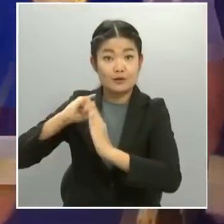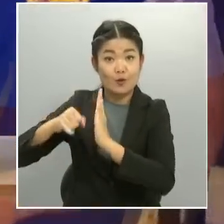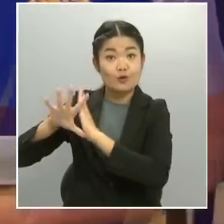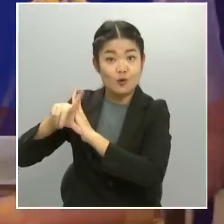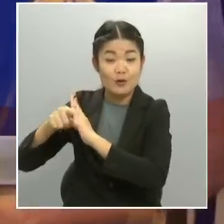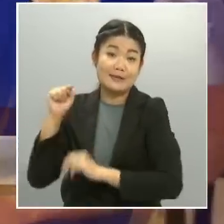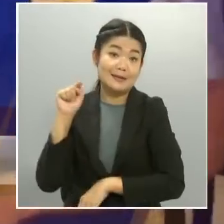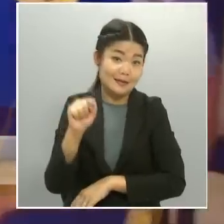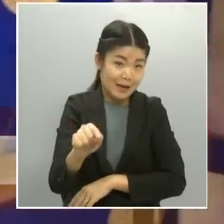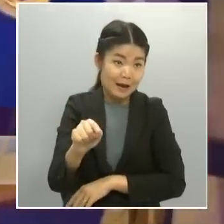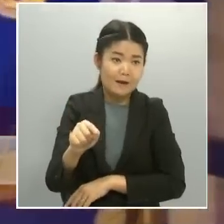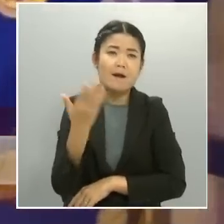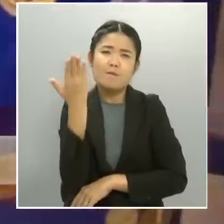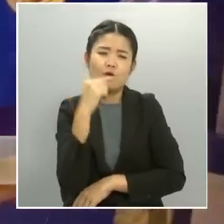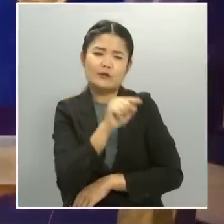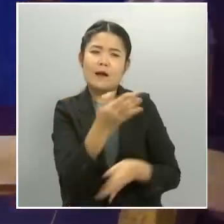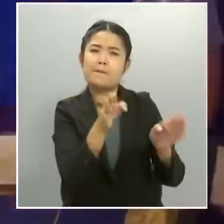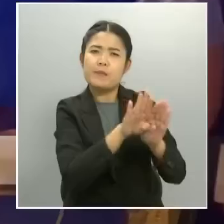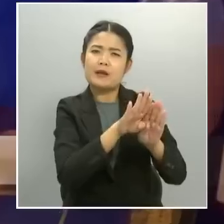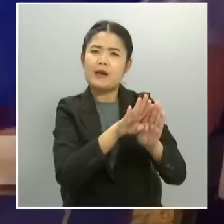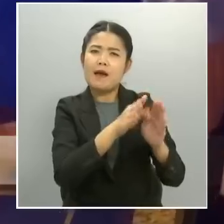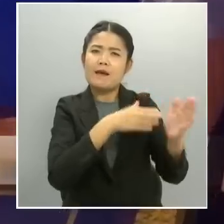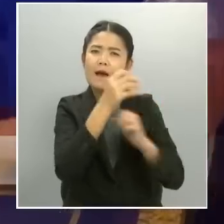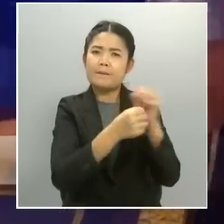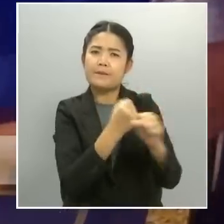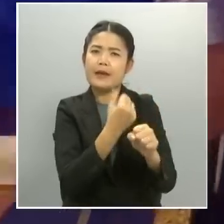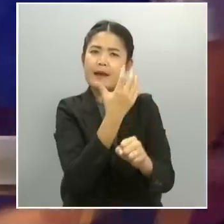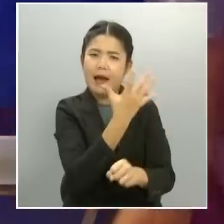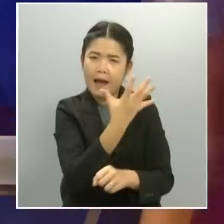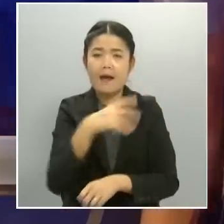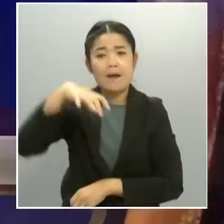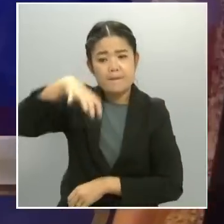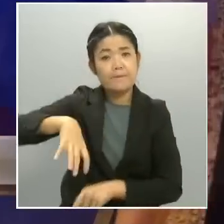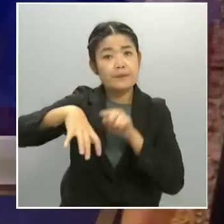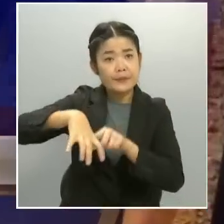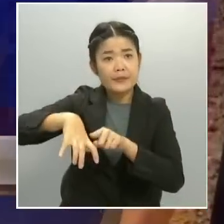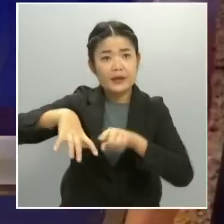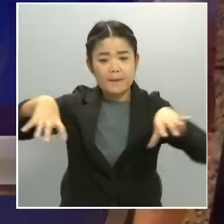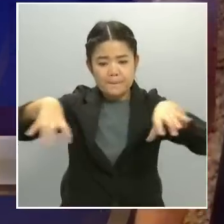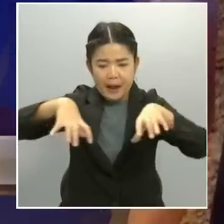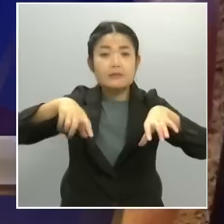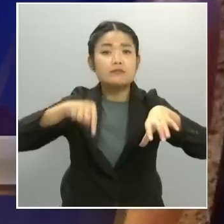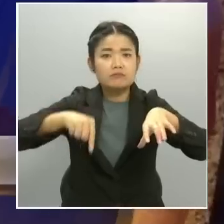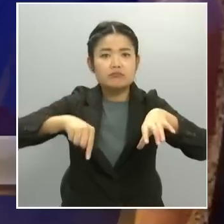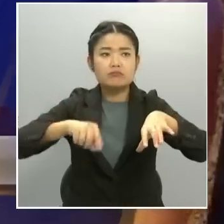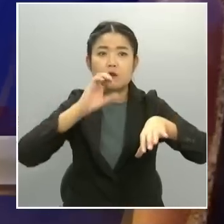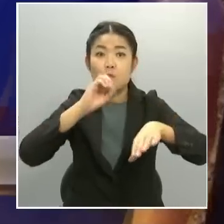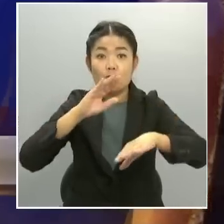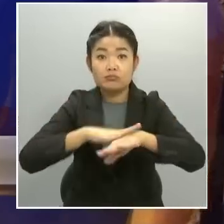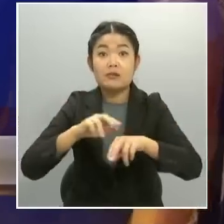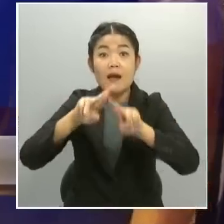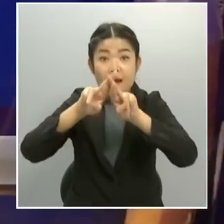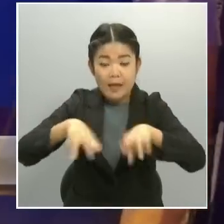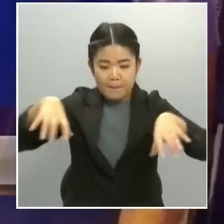จากที่มีคำสั่งปิดผับเมาเท่นบีเป็นเวลา5ปีซึ่งที่ดังกล่าวเป็นบริเวณเดียวกัน คือย้ำนะฮะว่าที่ตั้งกับบริเวณ